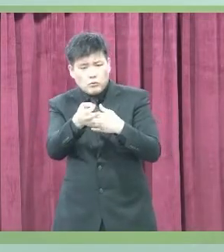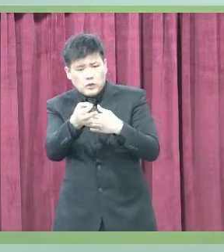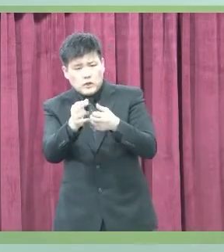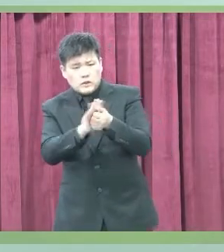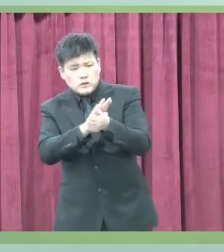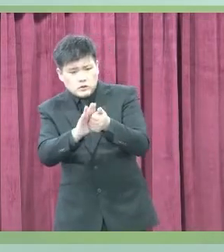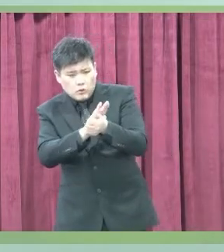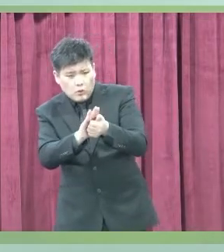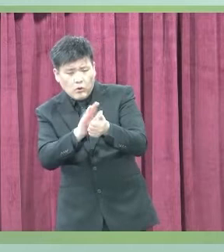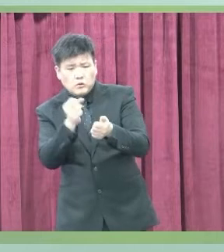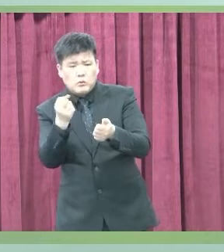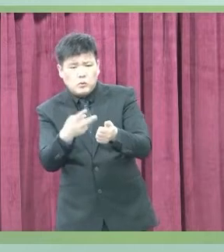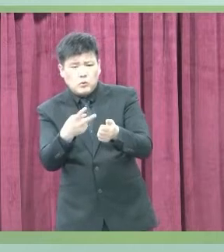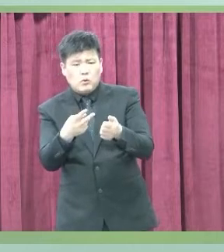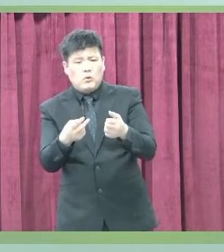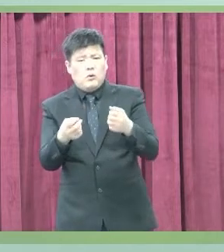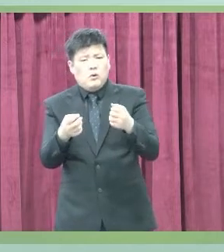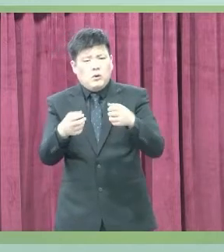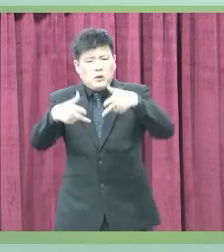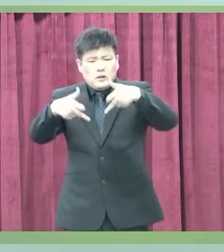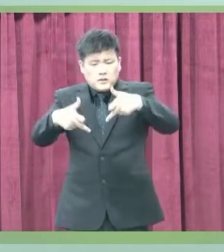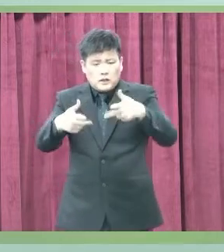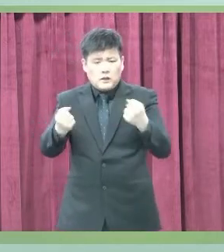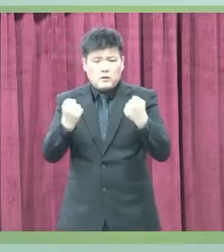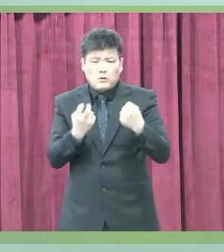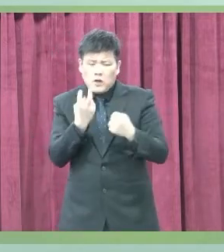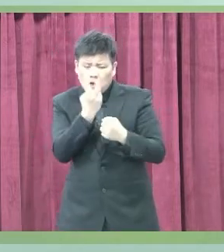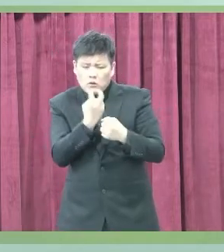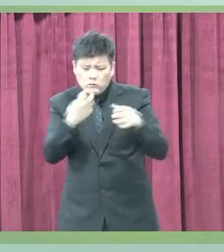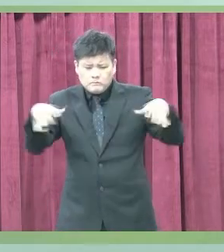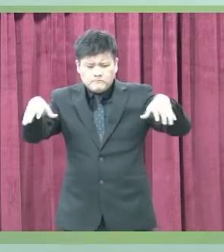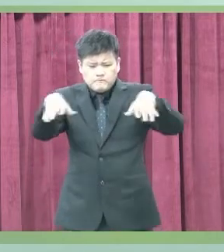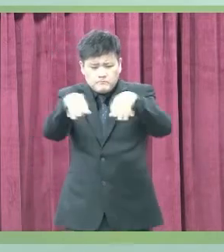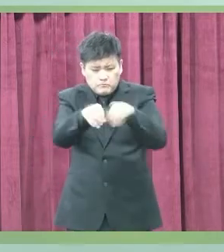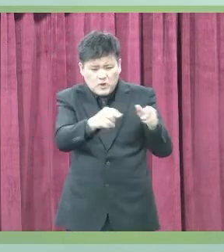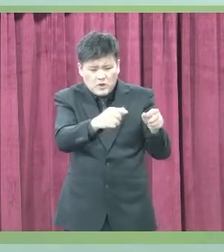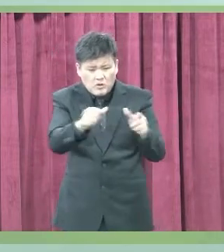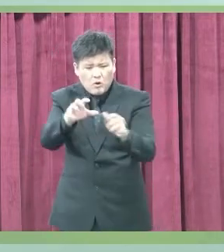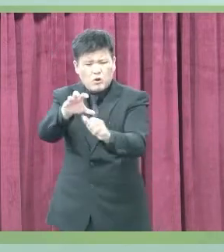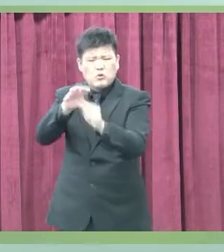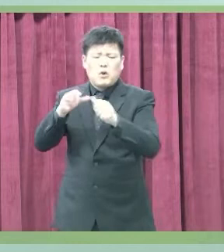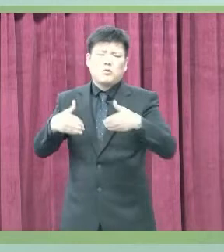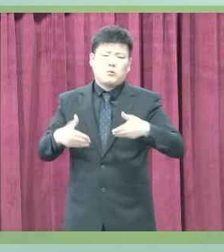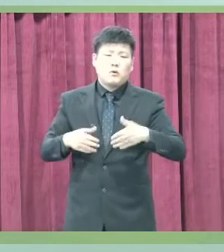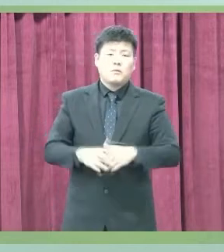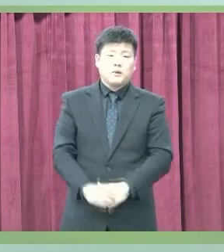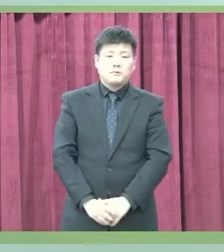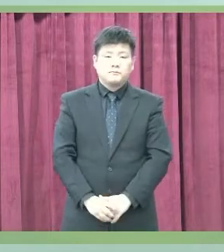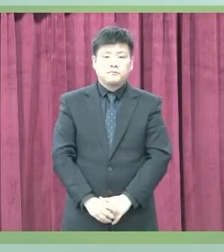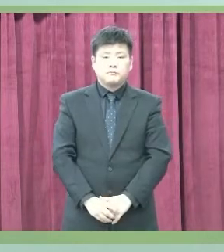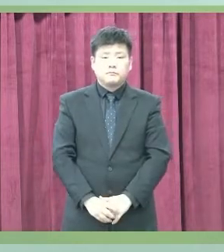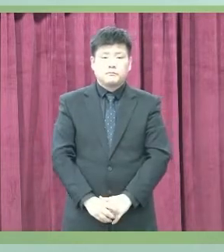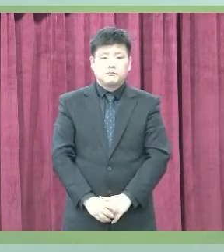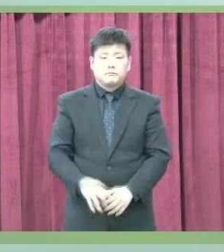수립, 또 장애인 건강관리 총칙 및 기본 이념이 있죠. 이런 데 다 활용이 돼야 될 것이라고 생각합니다. 그래서 저희의